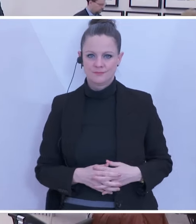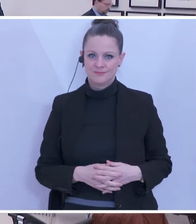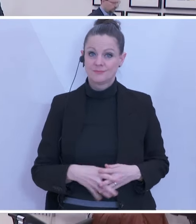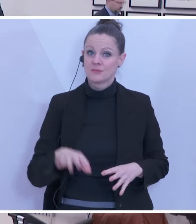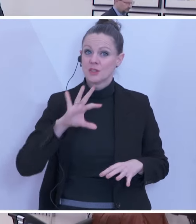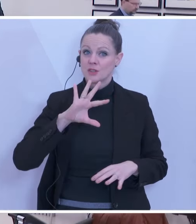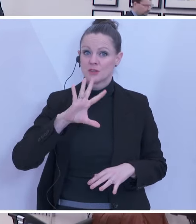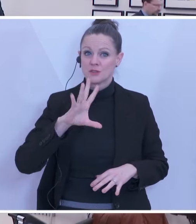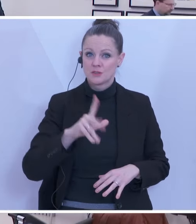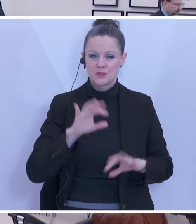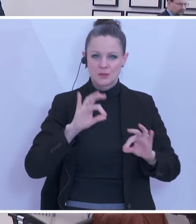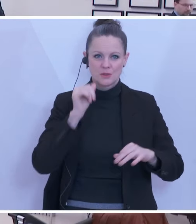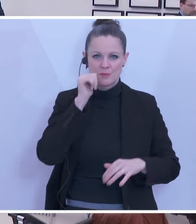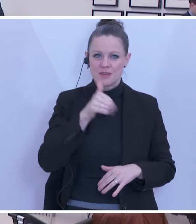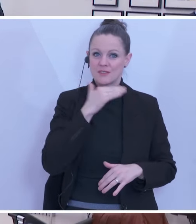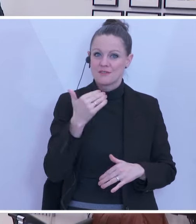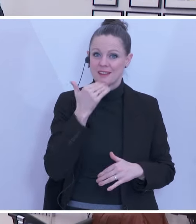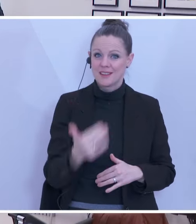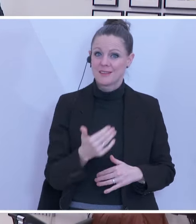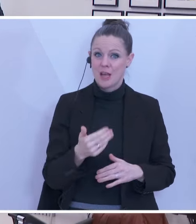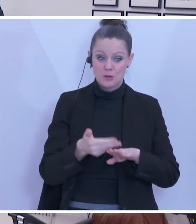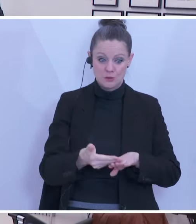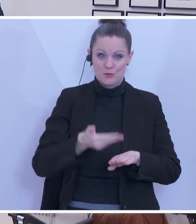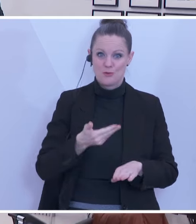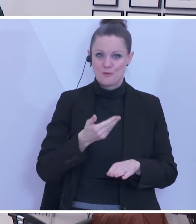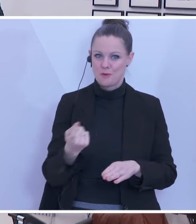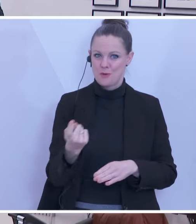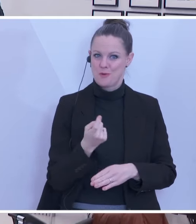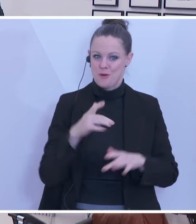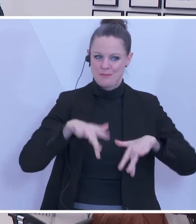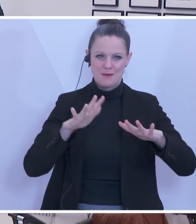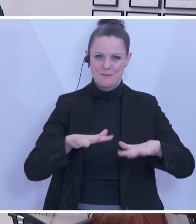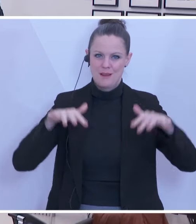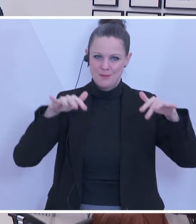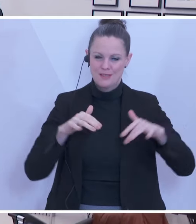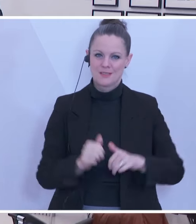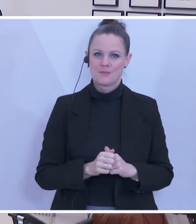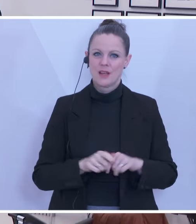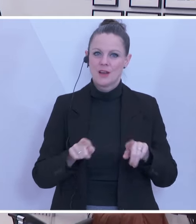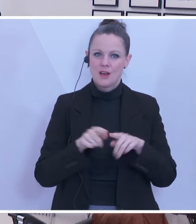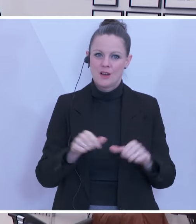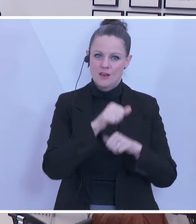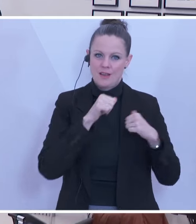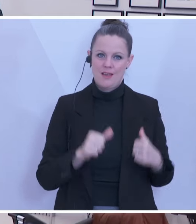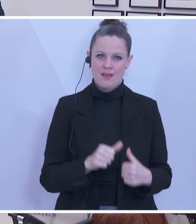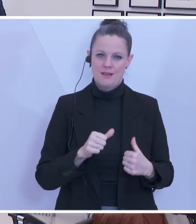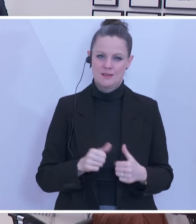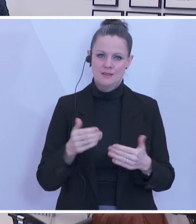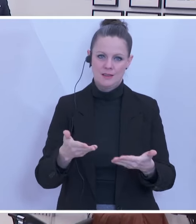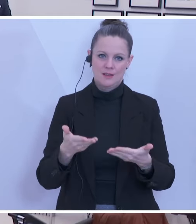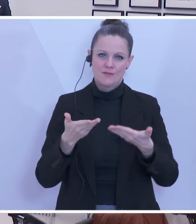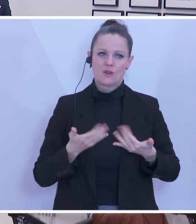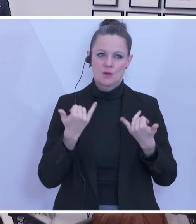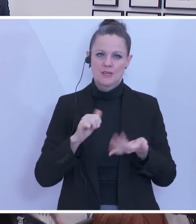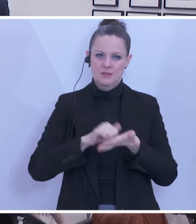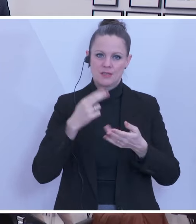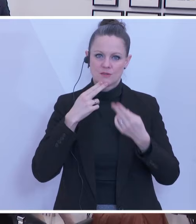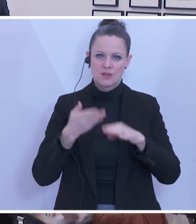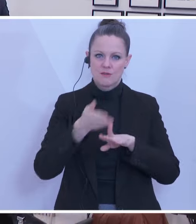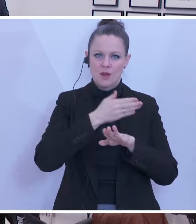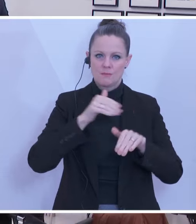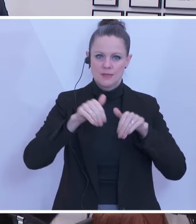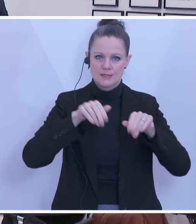Einen wunderschönen guten Morgen. Vielen Dank, dass Sie schon zu früh zu uns ins Parlament gekommen sind und herzlich willkommen beim Presseforier nach dem Ministerrat. Ihre Gesprächspartner sind